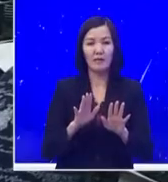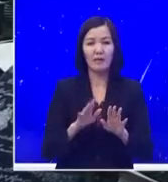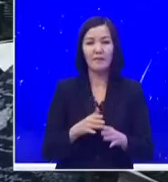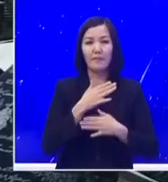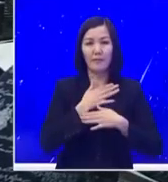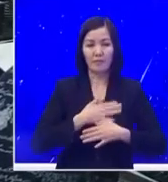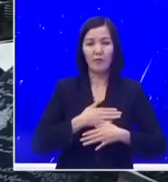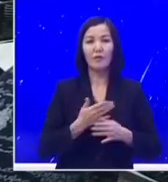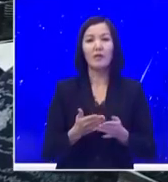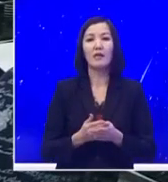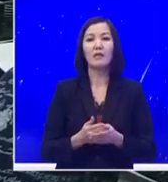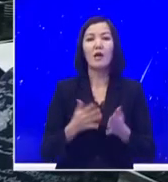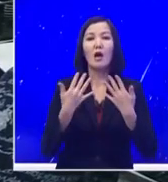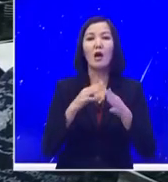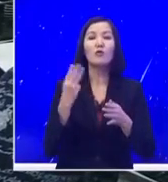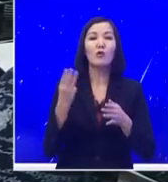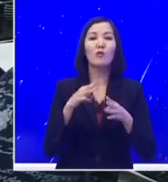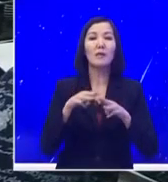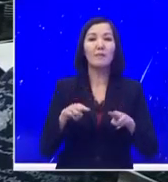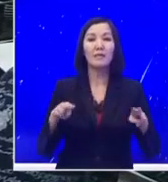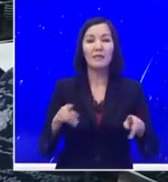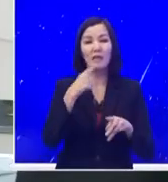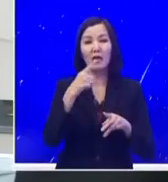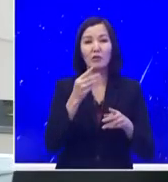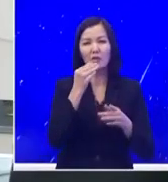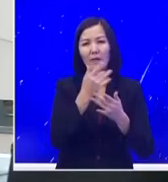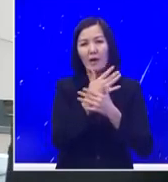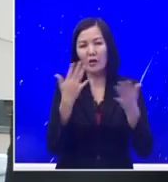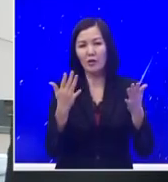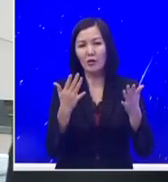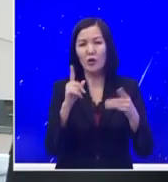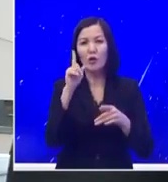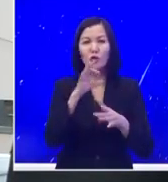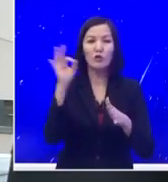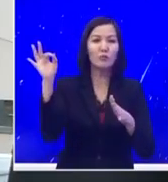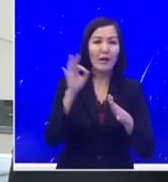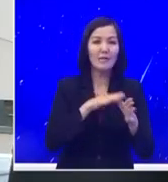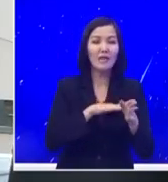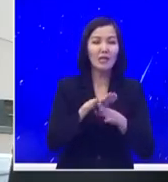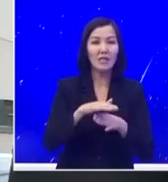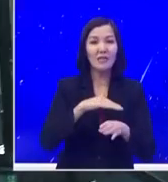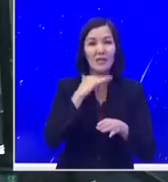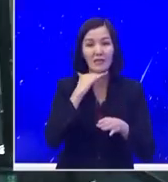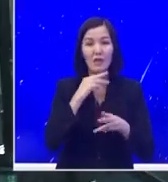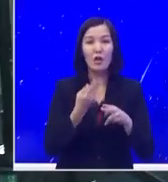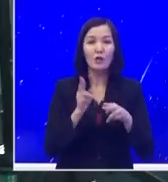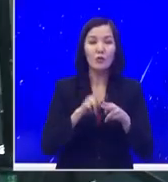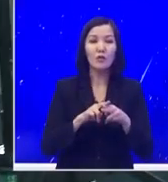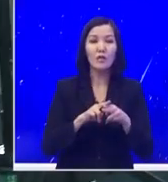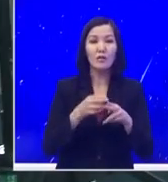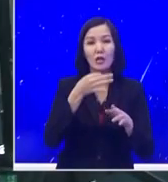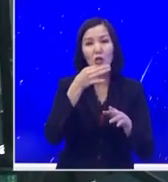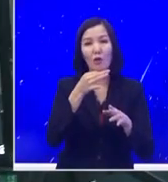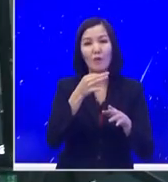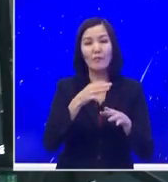Ауыл шаруашылығы министрінің айтуына қарағанда, қазіргі таңда азық-түліктің кейбір түрі 100%-ға жеткілікті. Сондықтан жауапты ведомство